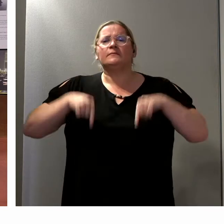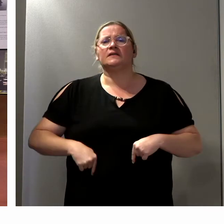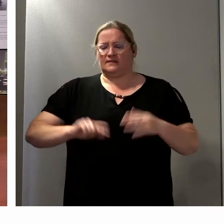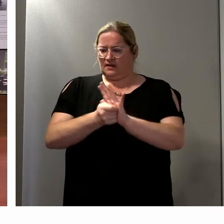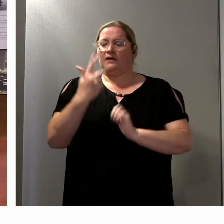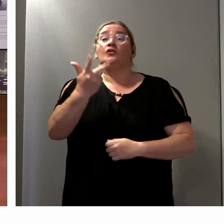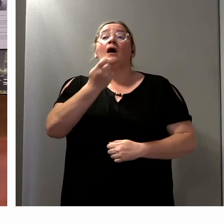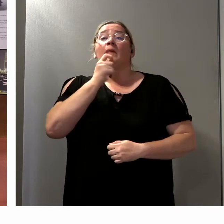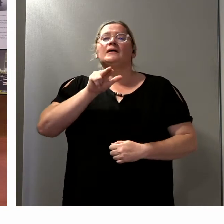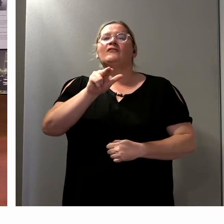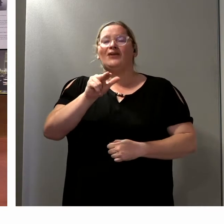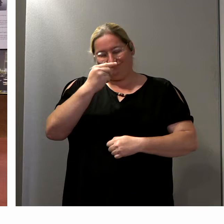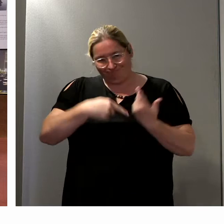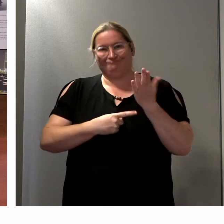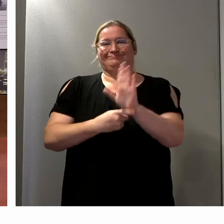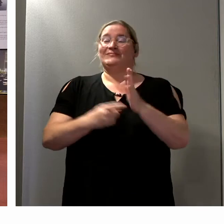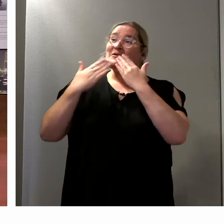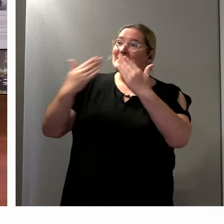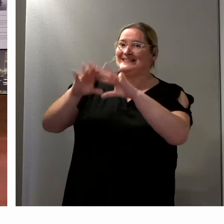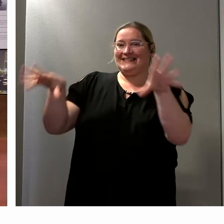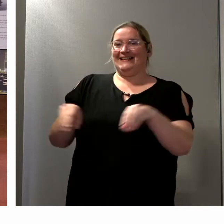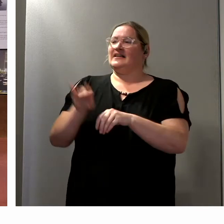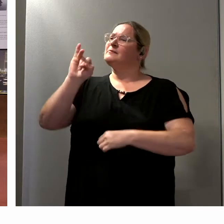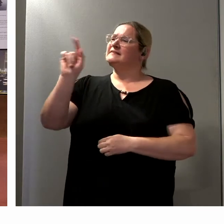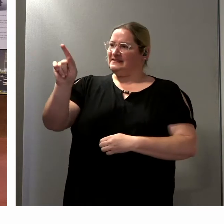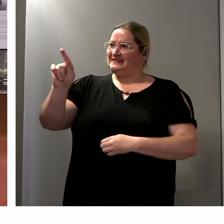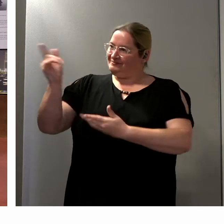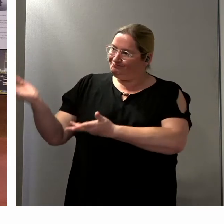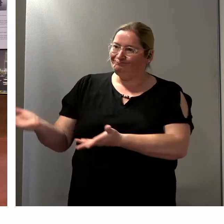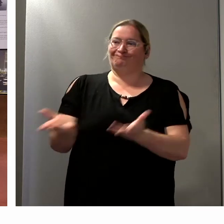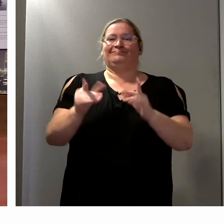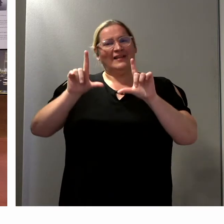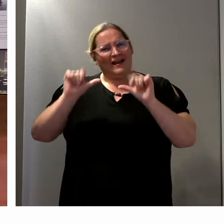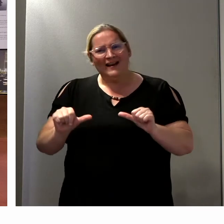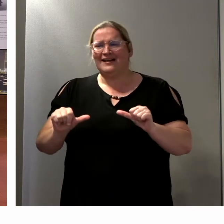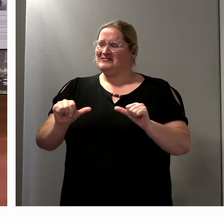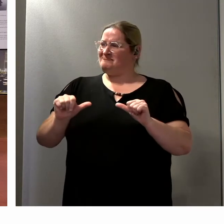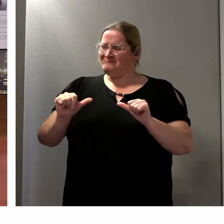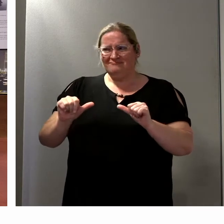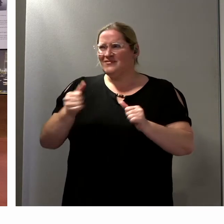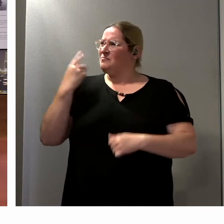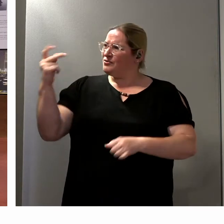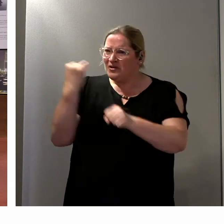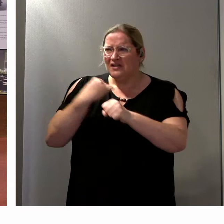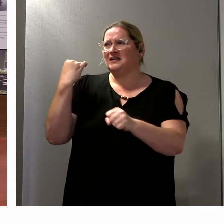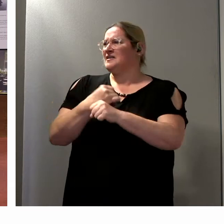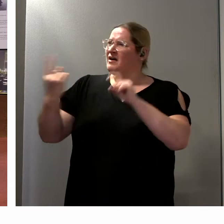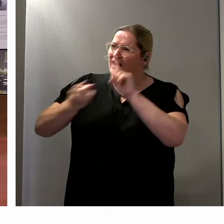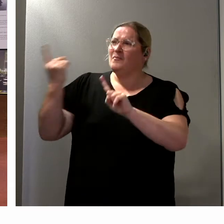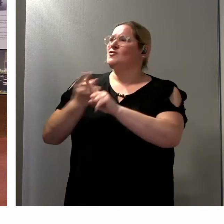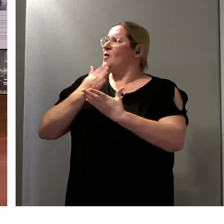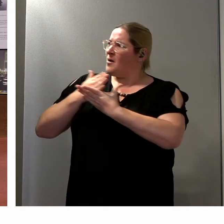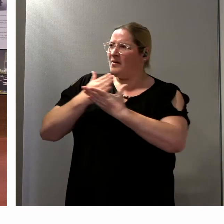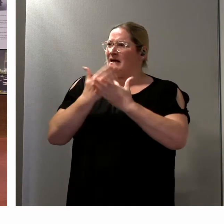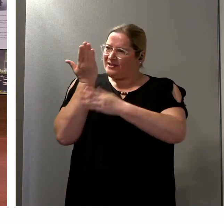qu'on va partager avec vous. Donc, merci beaucoup à l'équipe du service d'information du gouvernement de prendre le temps de partager avec nous ce travail qui est essentiel.